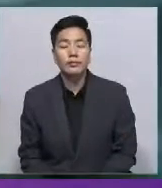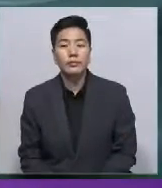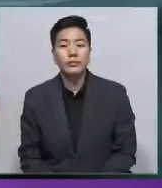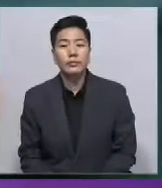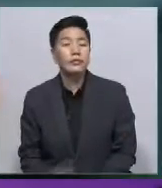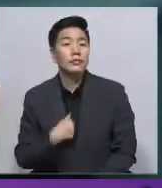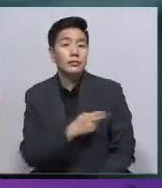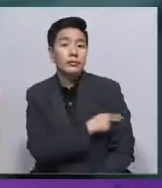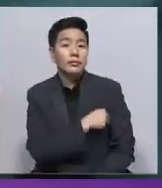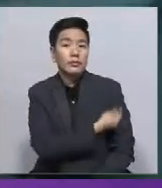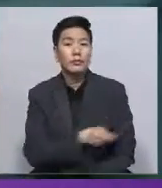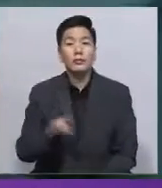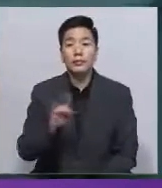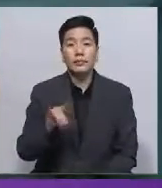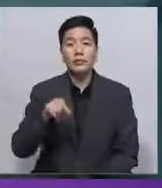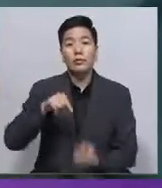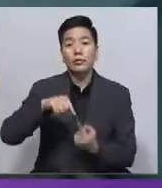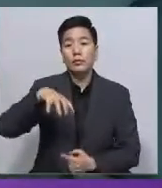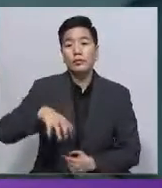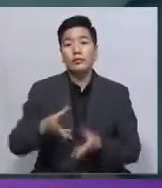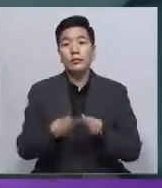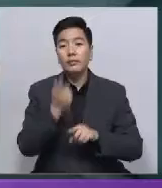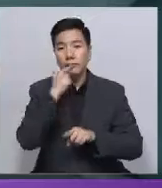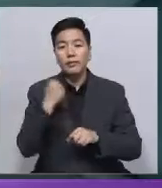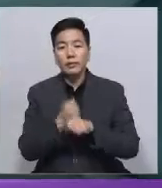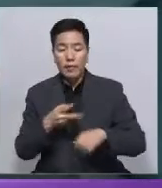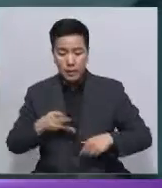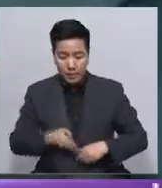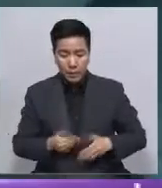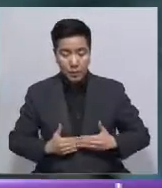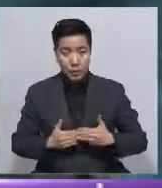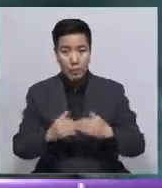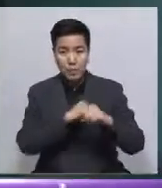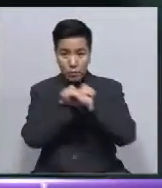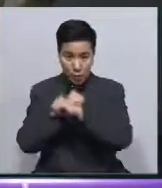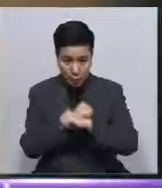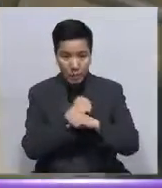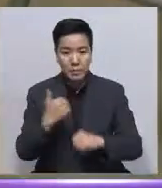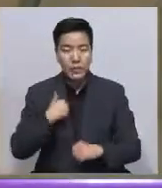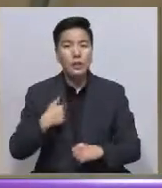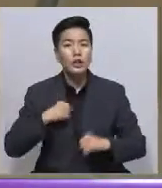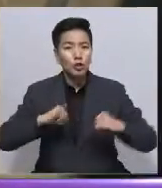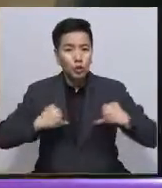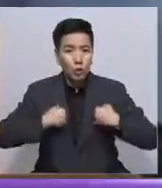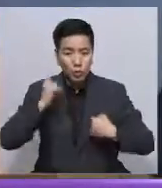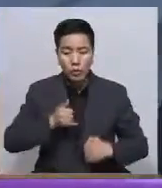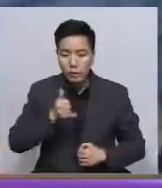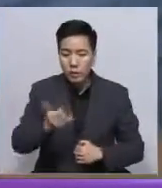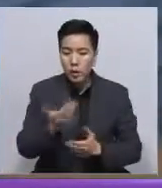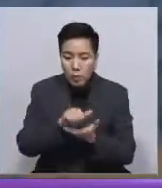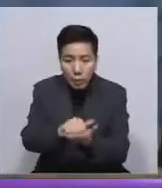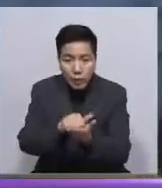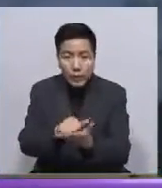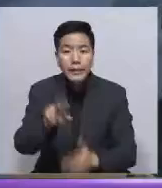ขณะที่คลินิกสัตวแพทย์ดินแดงนะครับก็ได้ให้บริการทำหมันสัตว์เลี้ยงด้วยนะครับโดยเจ้าของจะต้องติดต่อขอรับบริการ